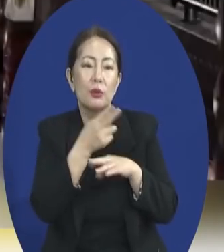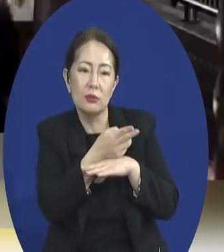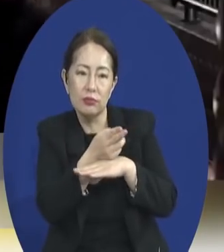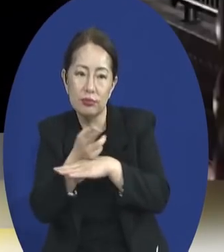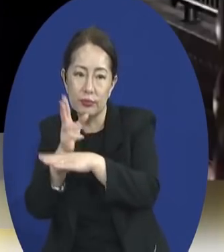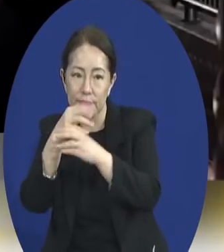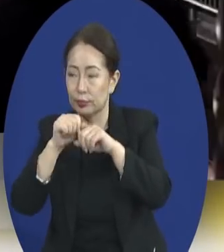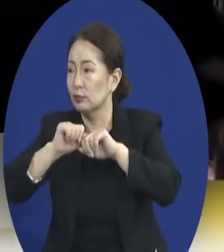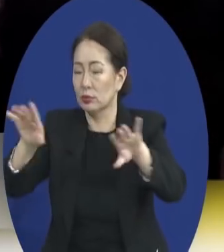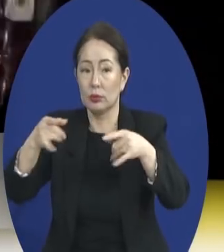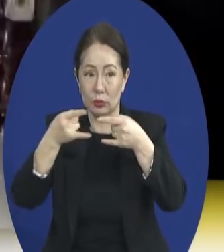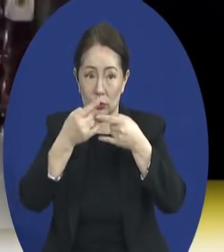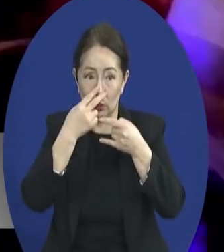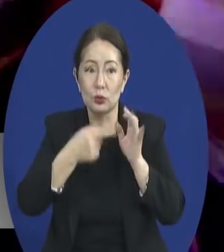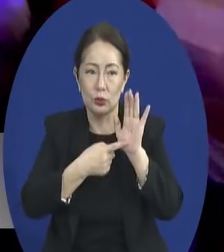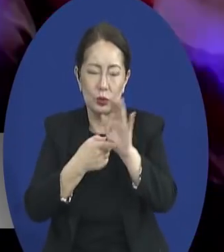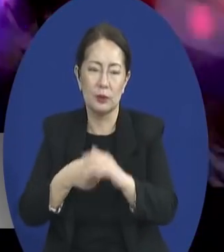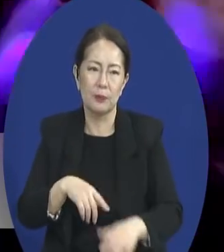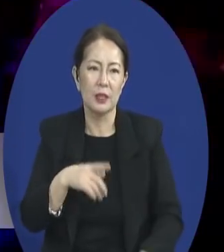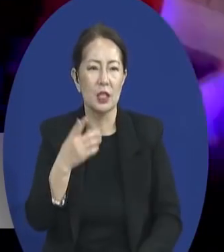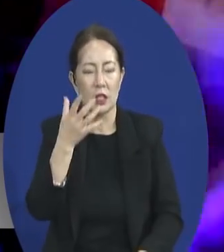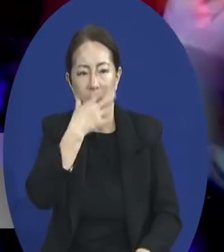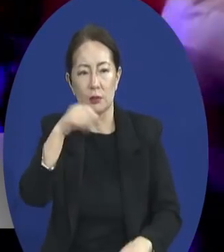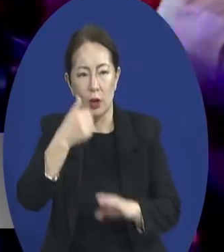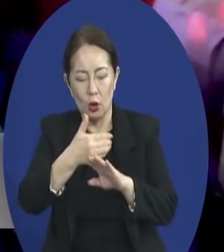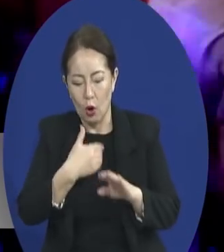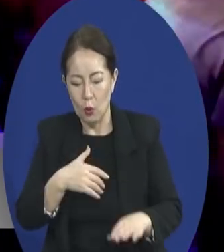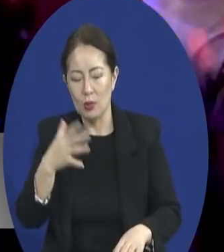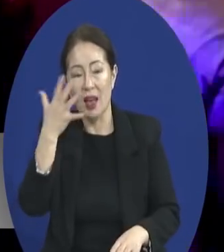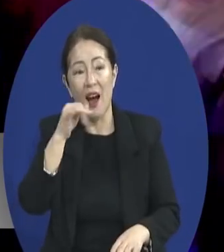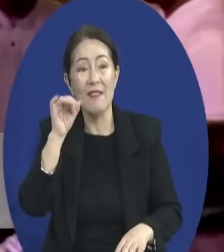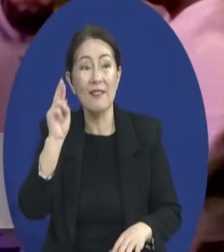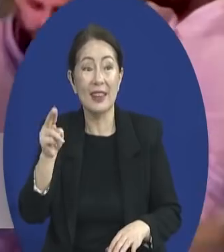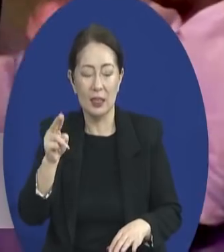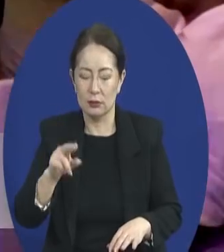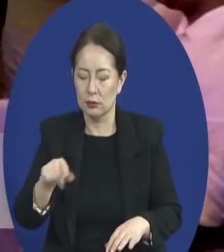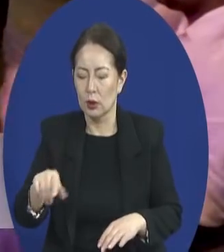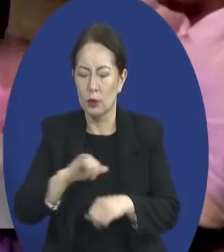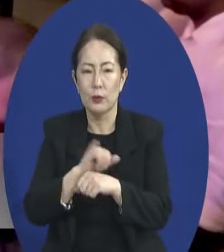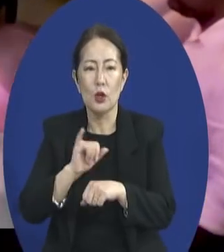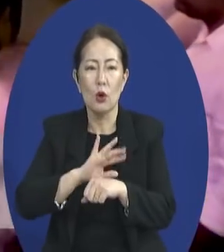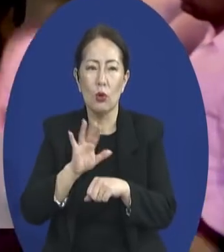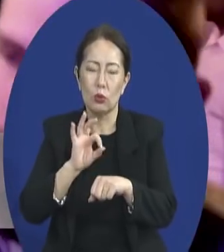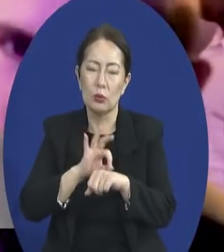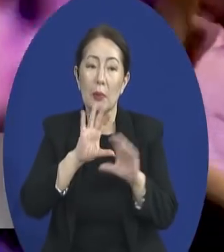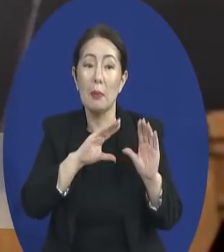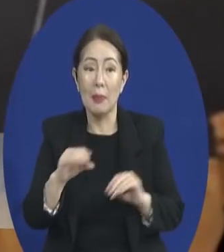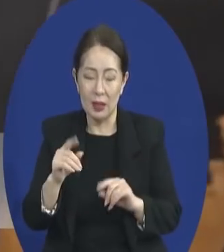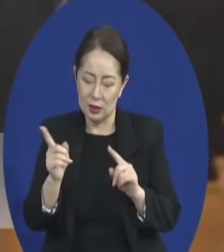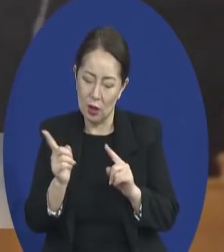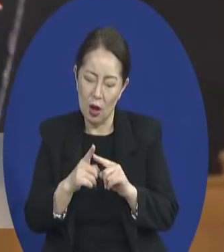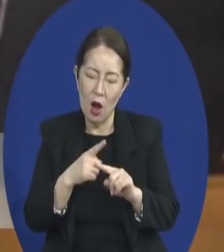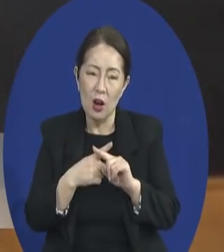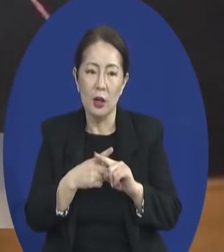үзүүлжээ. Хамгийн сонирхолтой нь шинэ оны өмнөхөн өмнөд Африкийн бүгд найрамдах улс халдварын тохиолдол багассан гэж үзээд хөл хорионы дэглэмээ